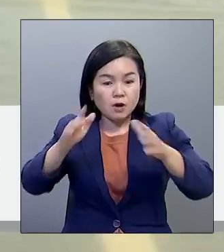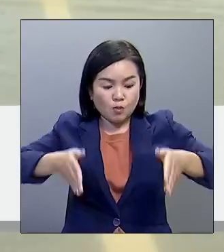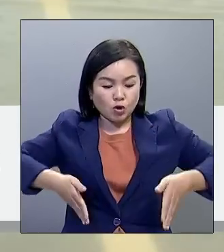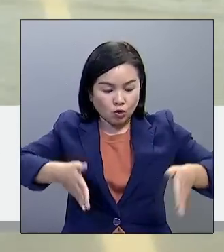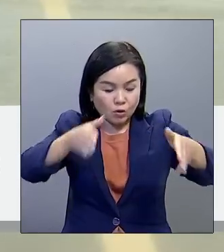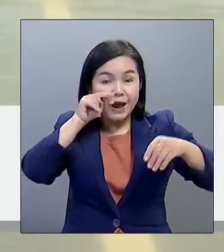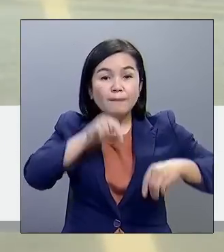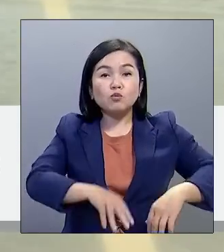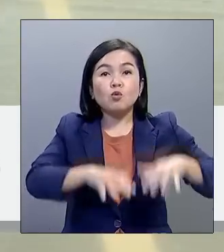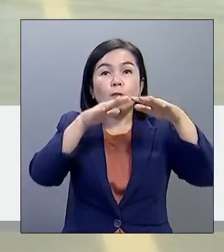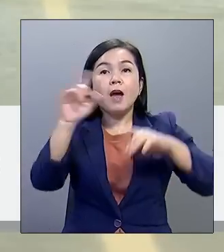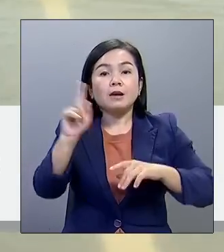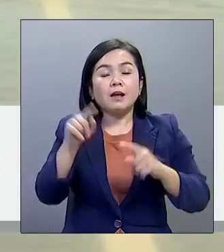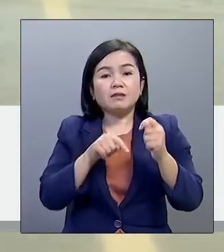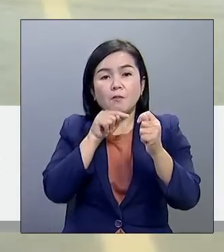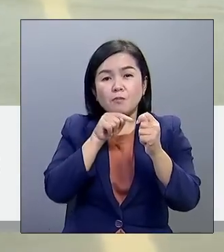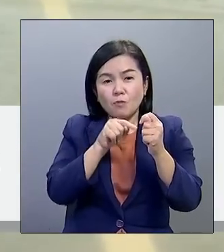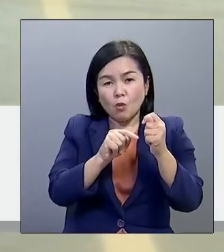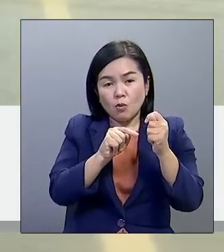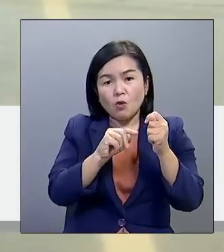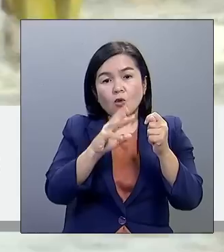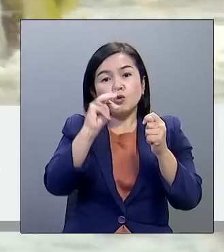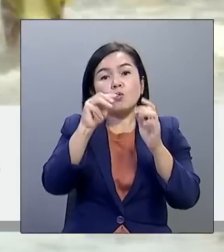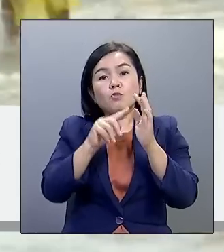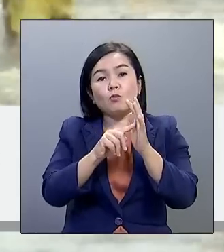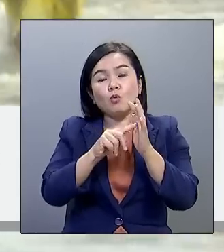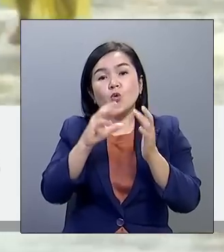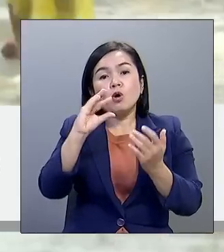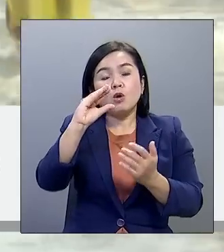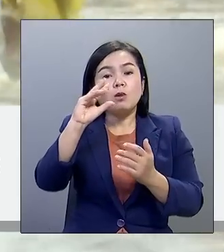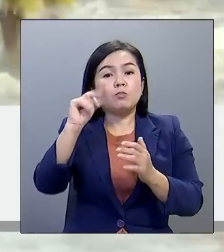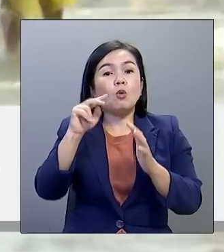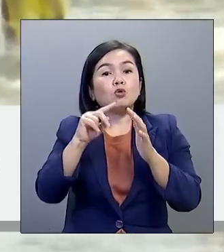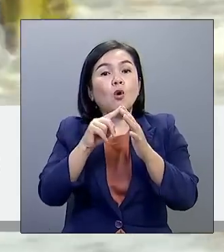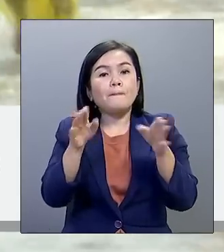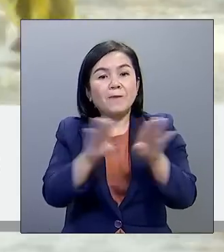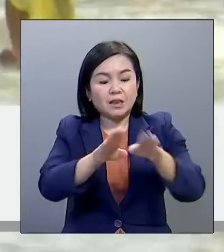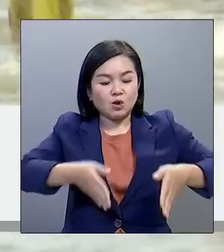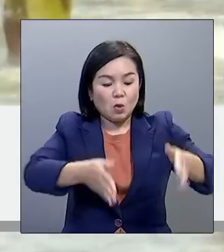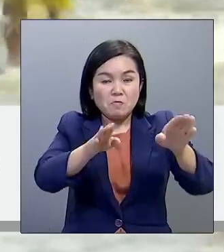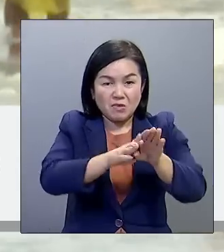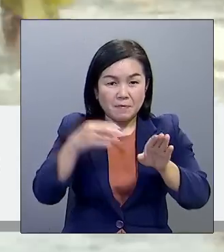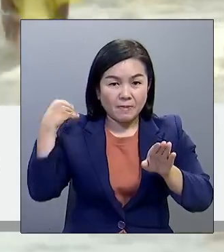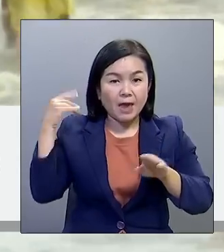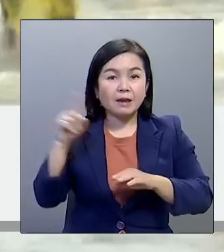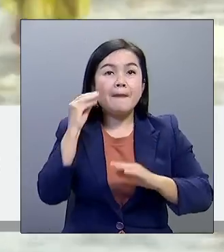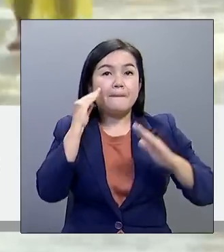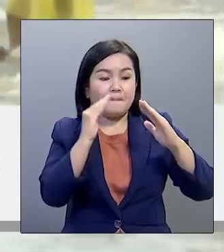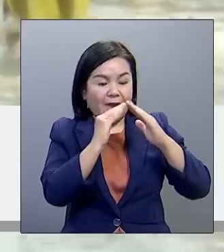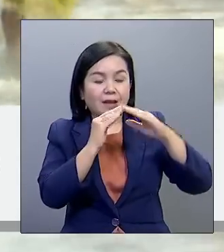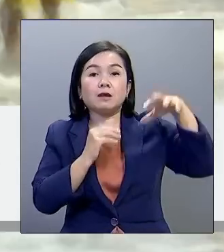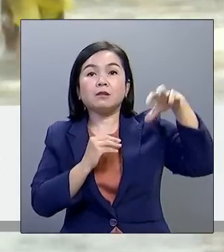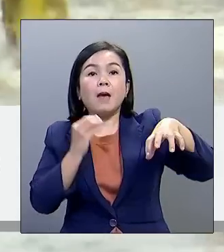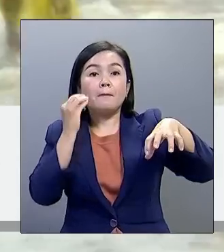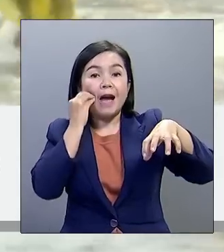รทำให้เส้นทางจากตำบลมูโนไปยังอำเภอสุไหงโกลกนั้นเจ้าหน้าที่ได้ปิดเส้นทางค่ะขณะที่บ้านหลังนี้ซึ่งอยู่ใน